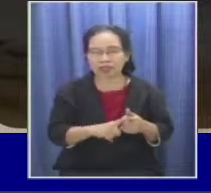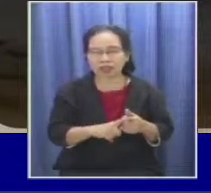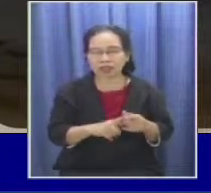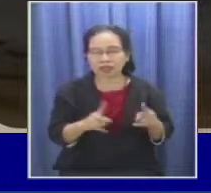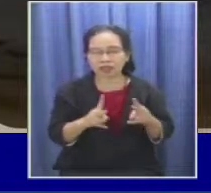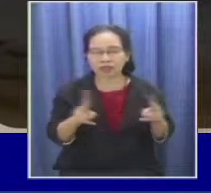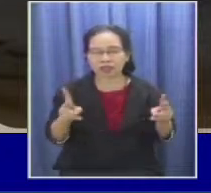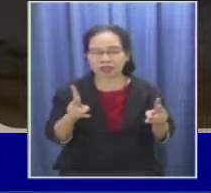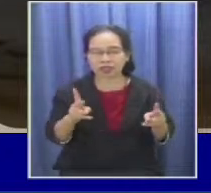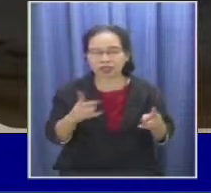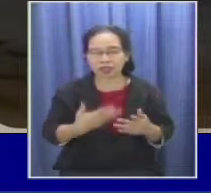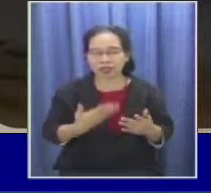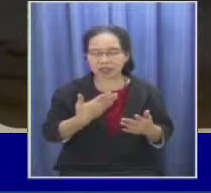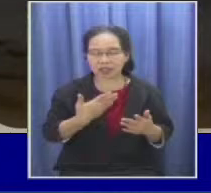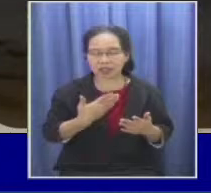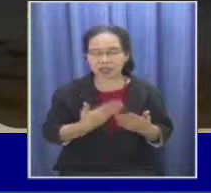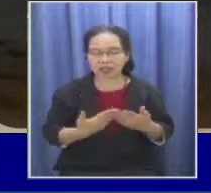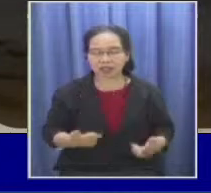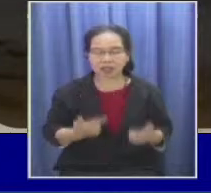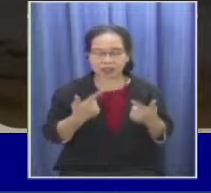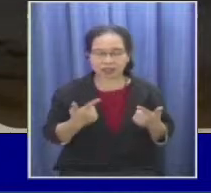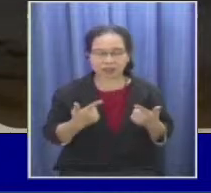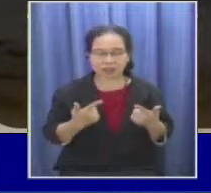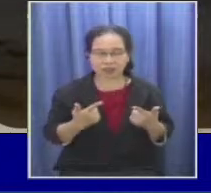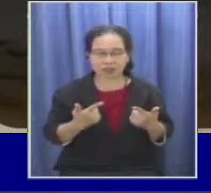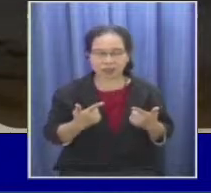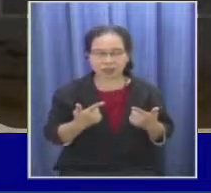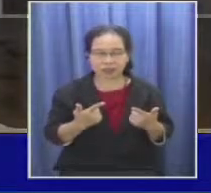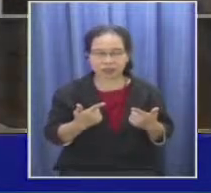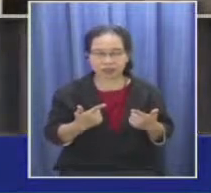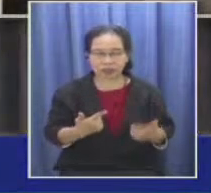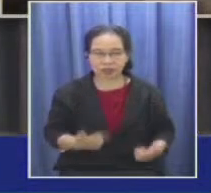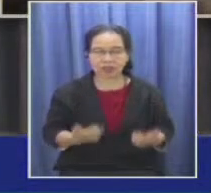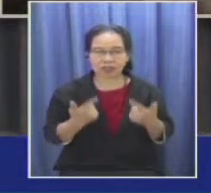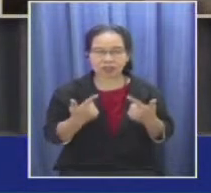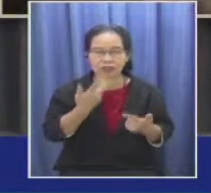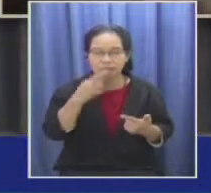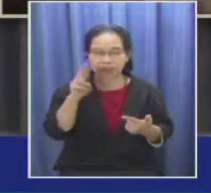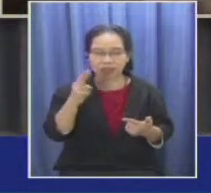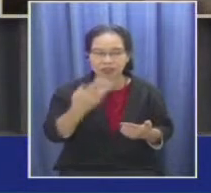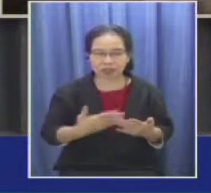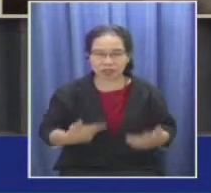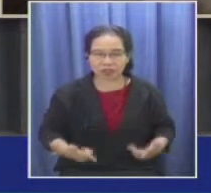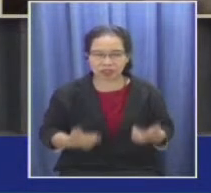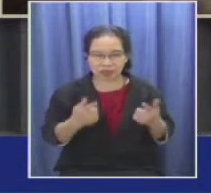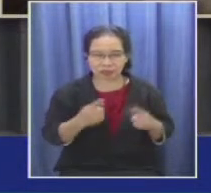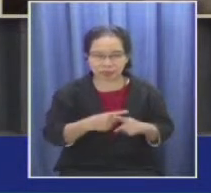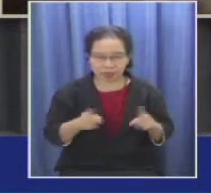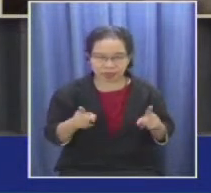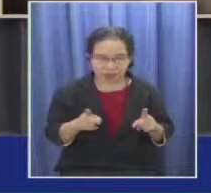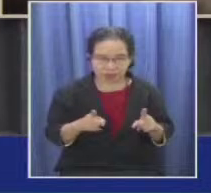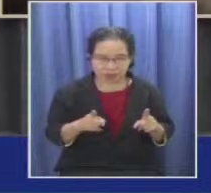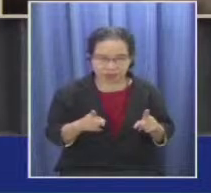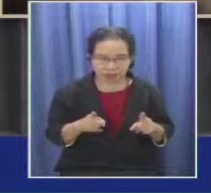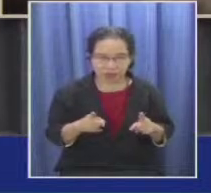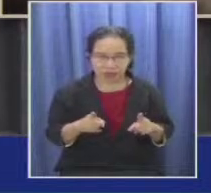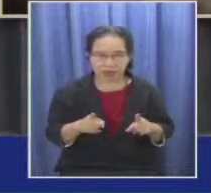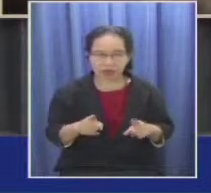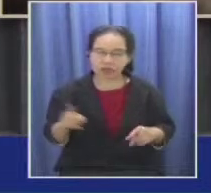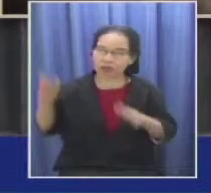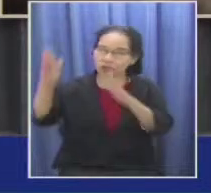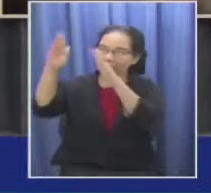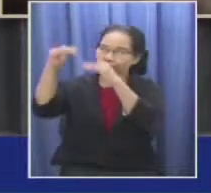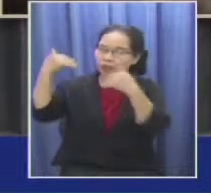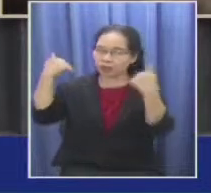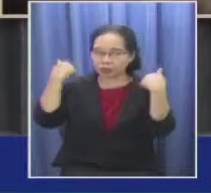korɛ saa no wo bompae a obetumi mpo anya hoto so sɛ Nyankopɔn tie ɛna de papa biara ni wiase